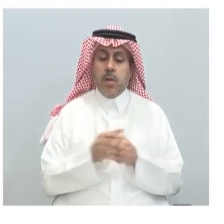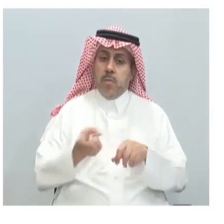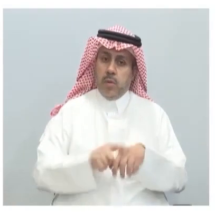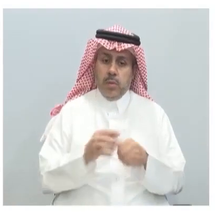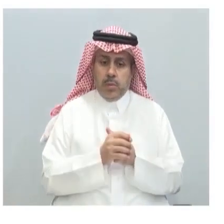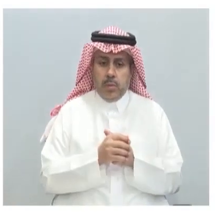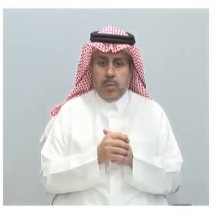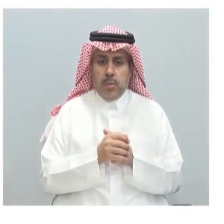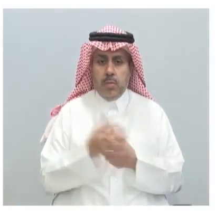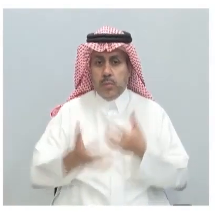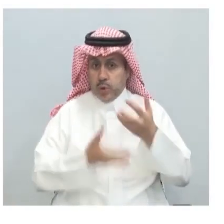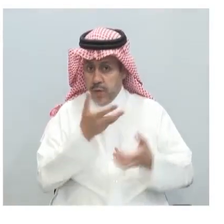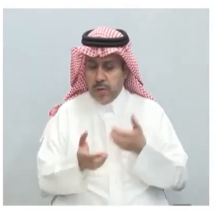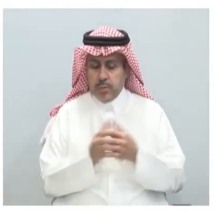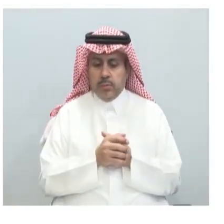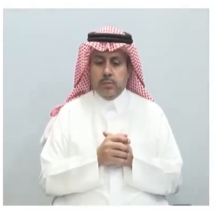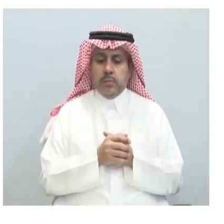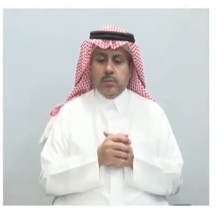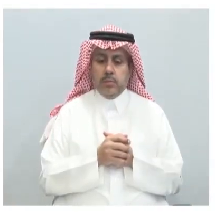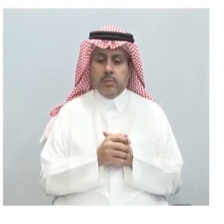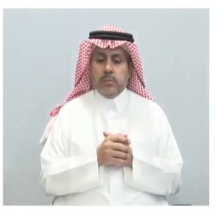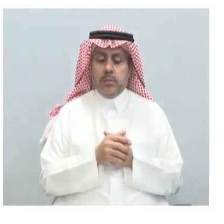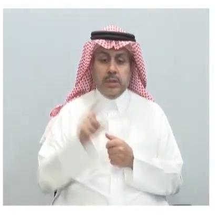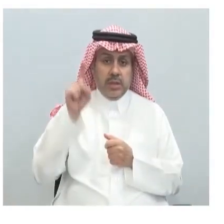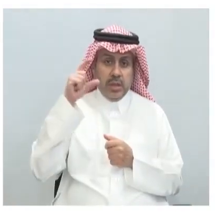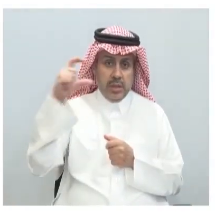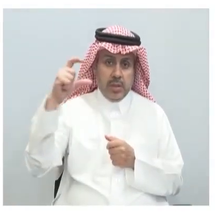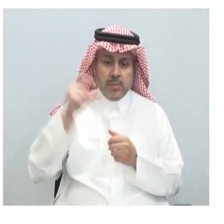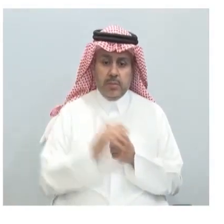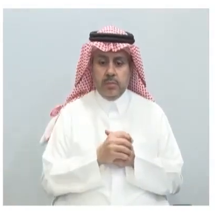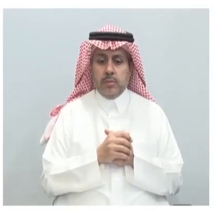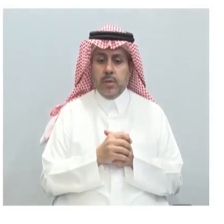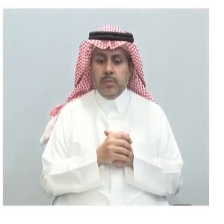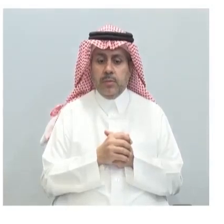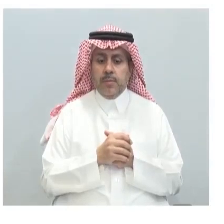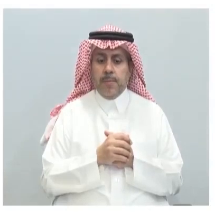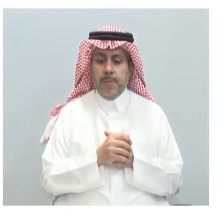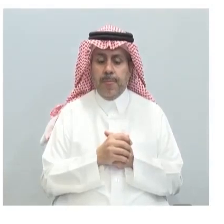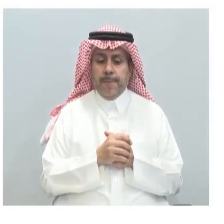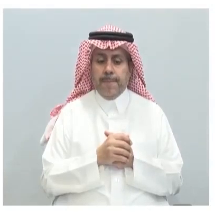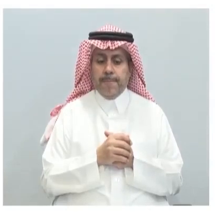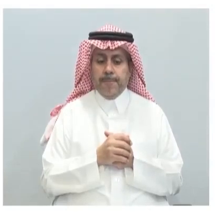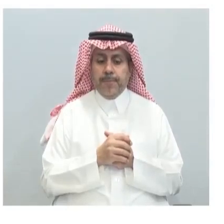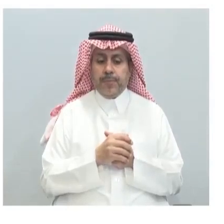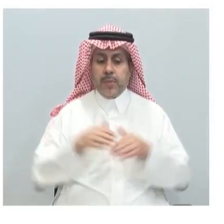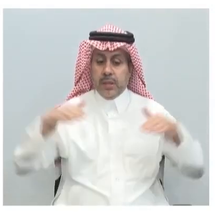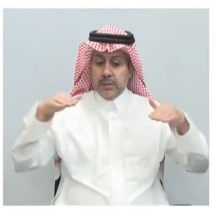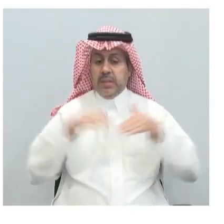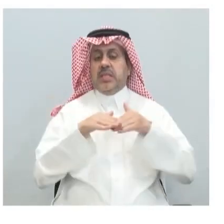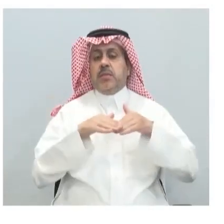المواد المتفاعله بالنسبه لدي لاحظ هنا